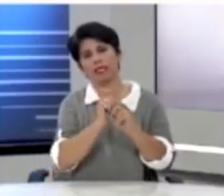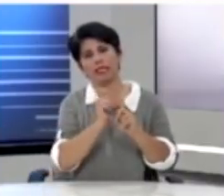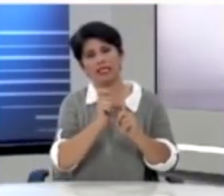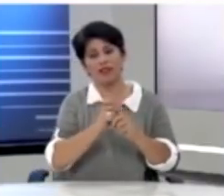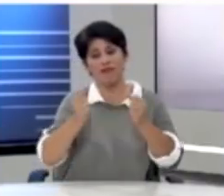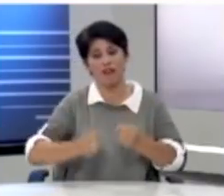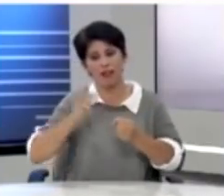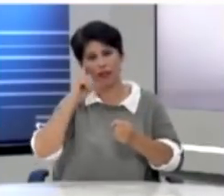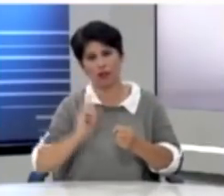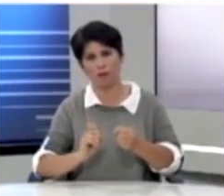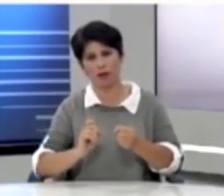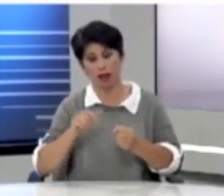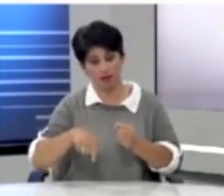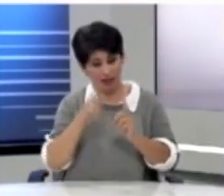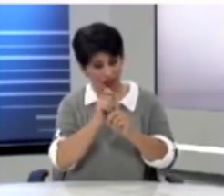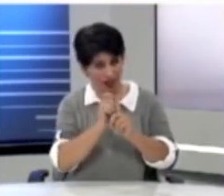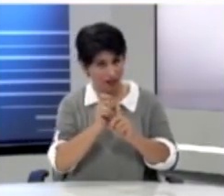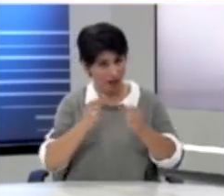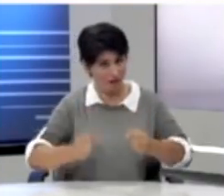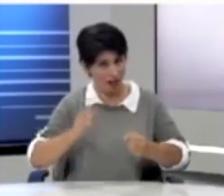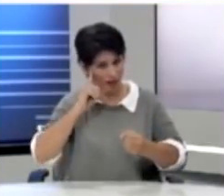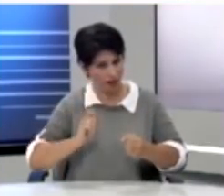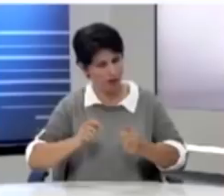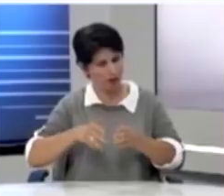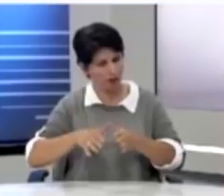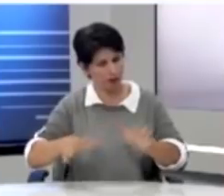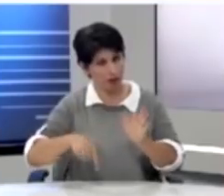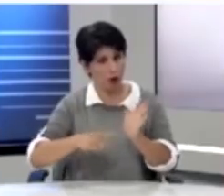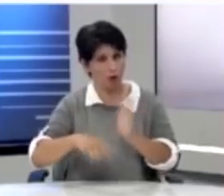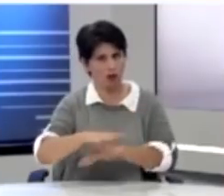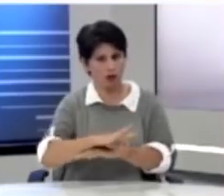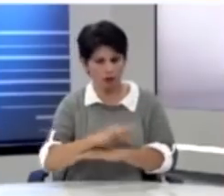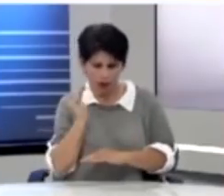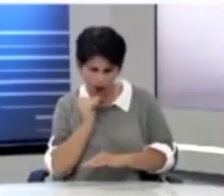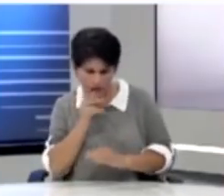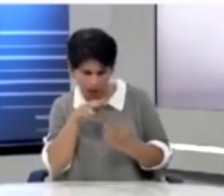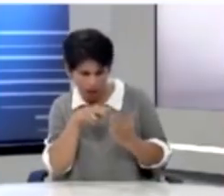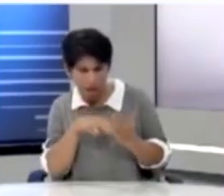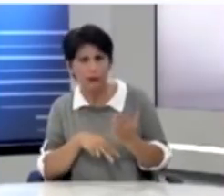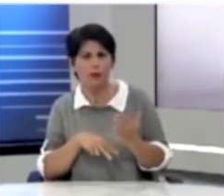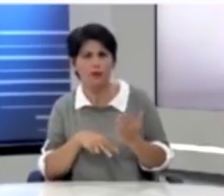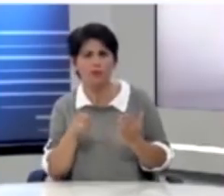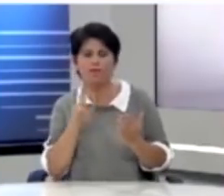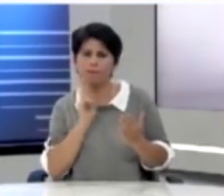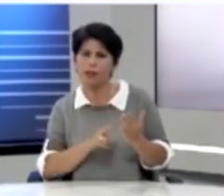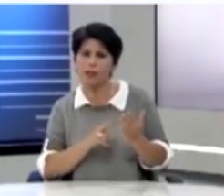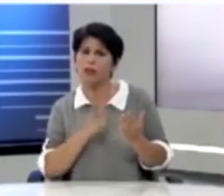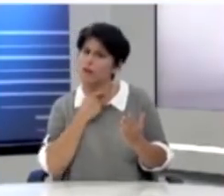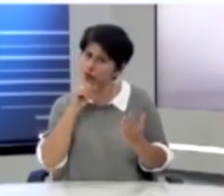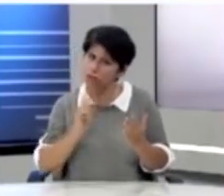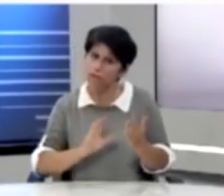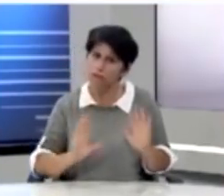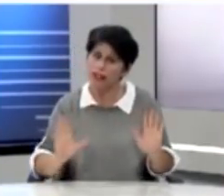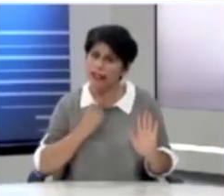βάσεις δεδομένων που προωθούνται στο νομοσχέδιο και που σε μια πρώτη ανάγνωση φαίνονται σαν